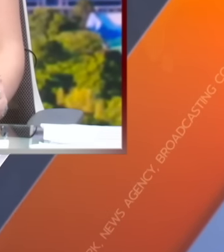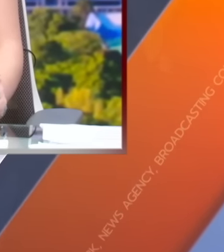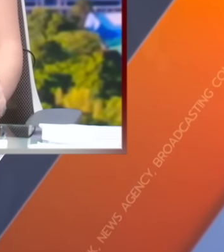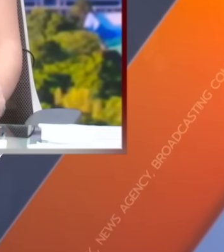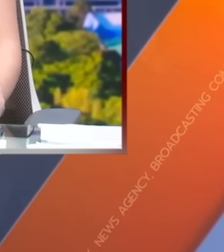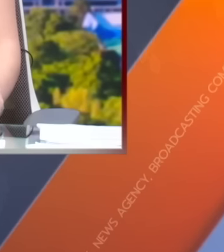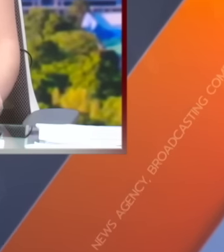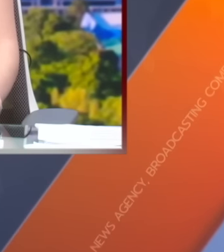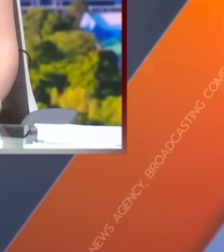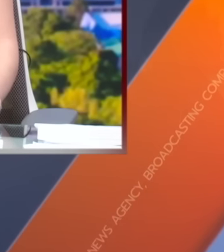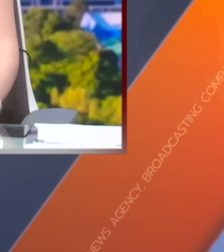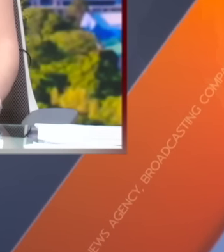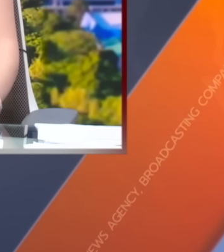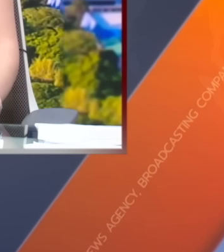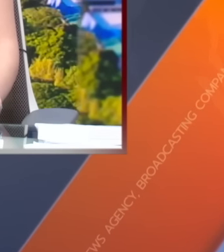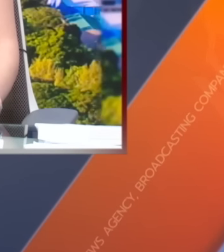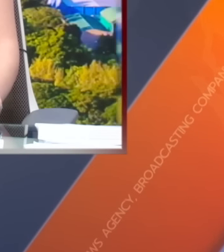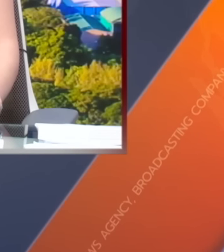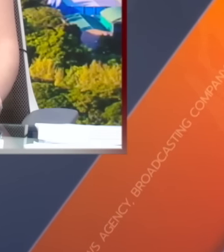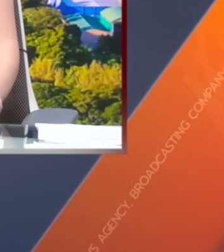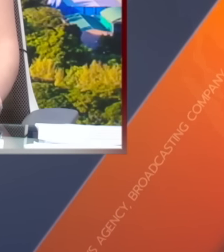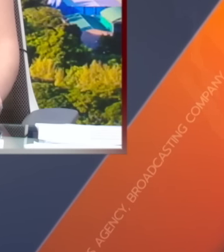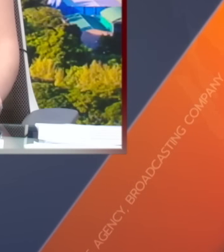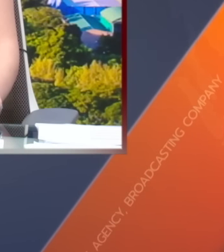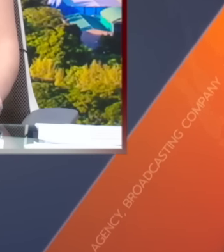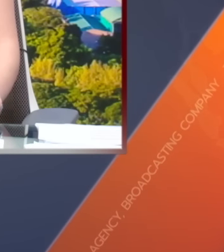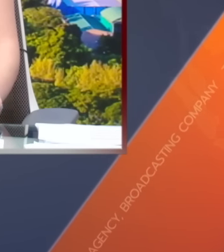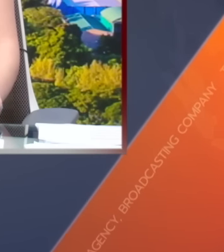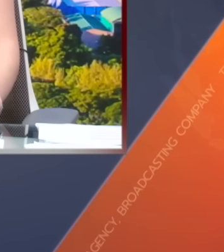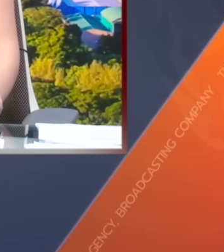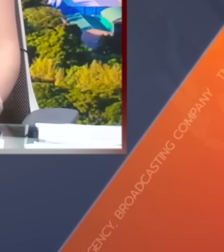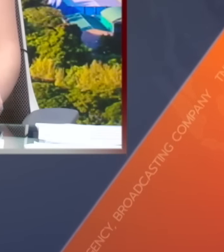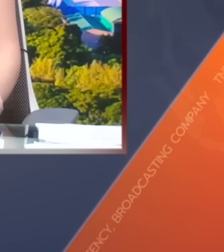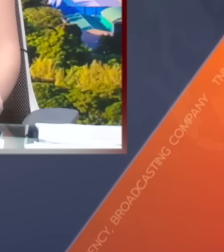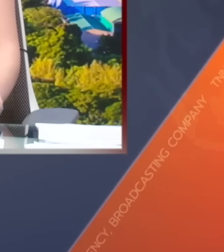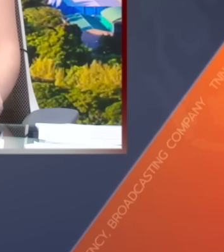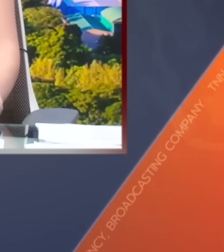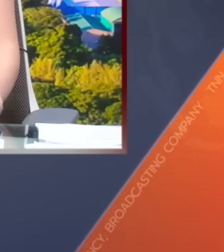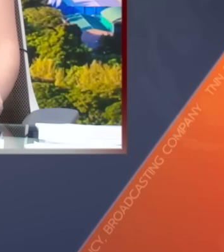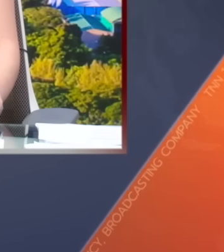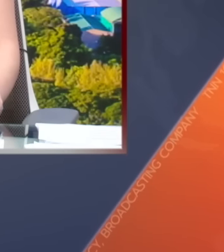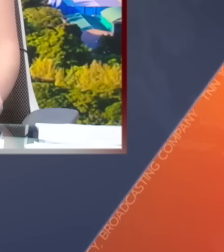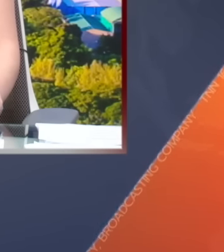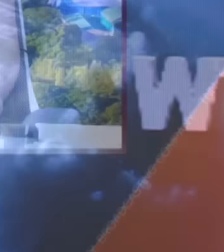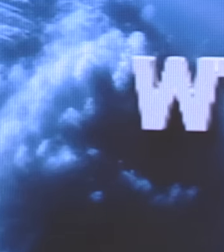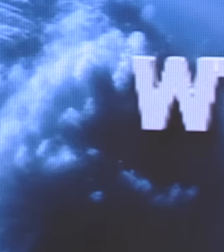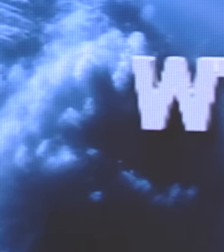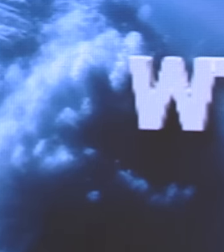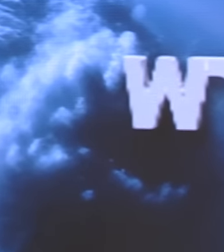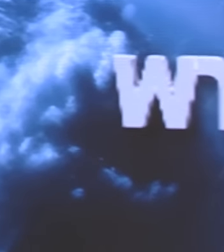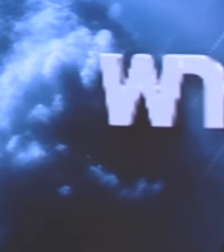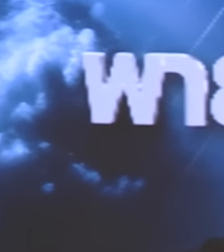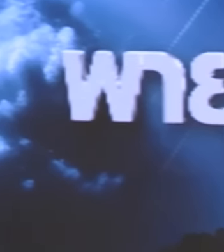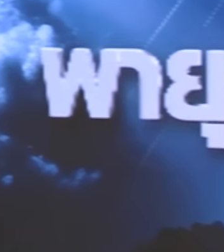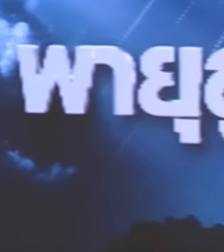คือพายุโนรูนั่นเองหลังจากโนรูผ่านพ้นไปนี่ก็ยังไม่มีไต้ฝุ่นลูกใหม่เข้ามาเลยนะครับเดี๋ยวพาคุณผู้ชมพี่ลิซ่าย้อนกลับไปดูกันหน่อยนะครับ